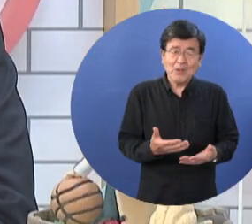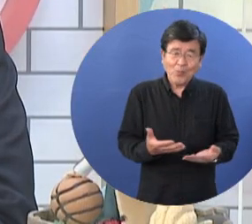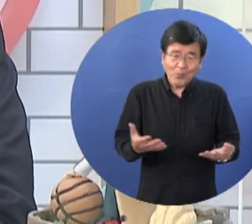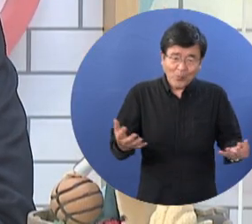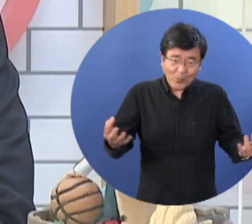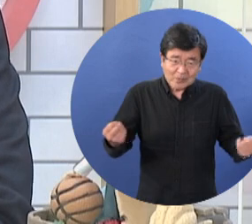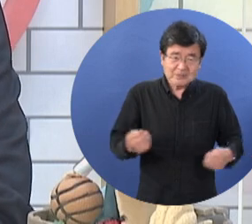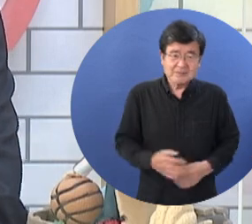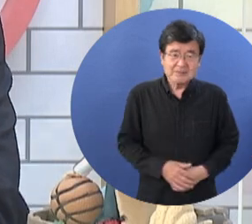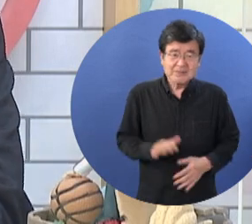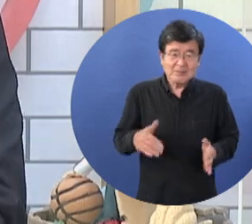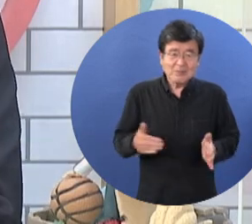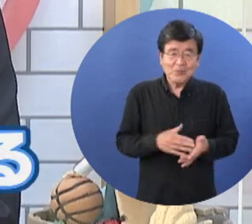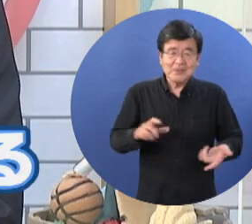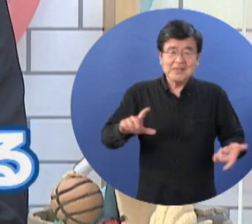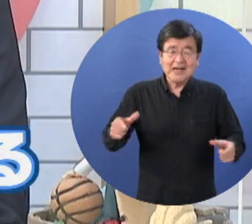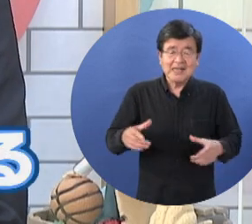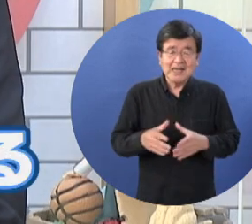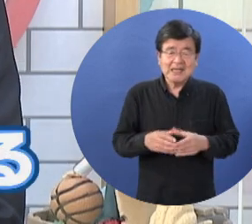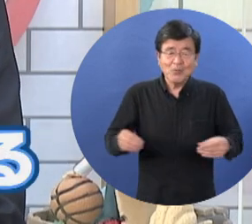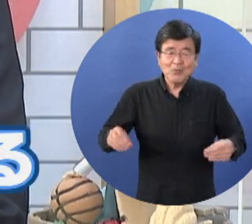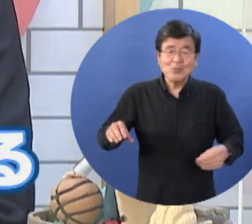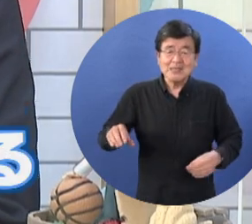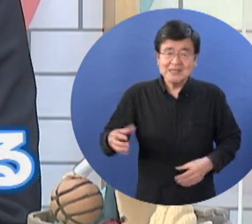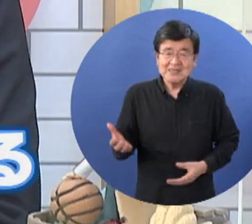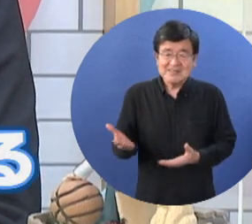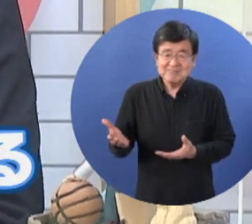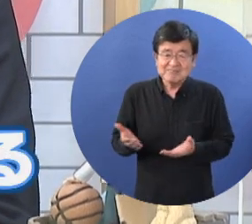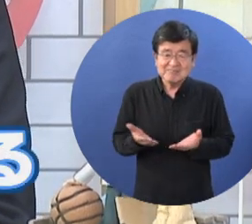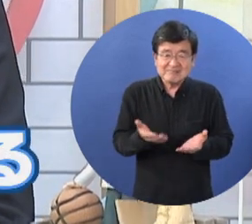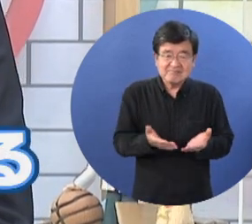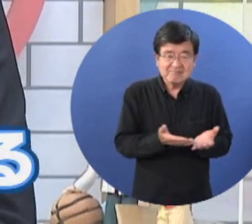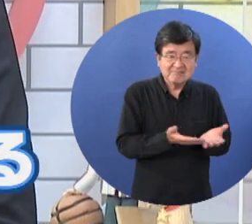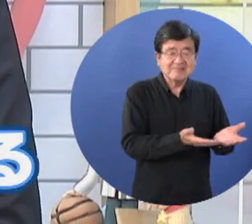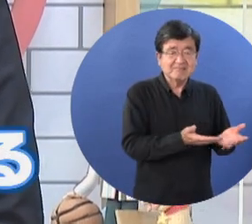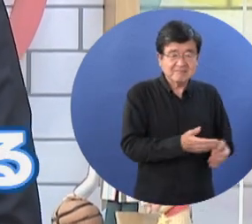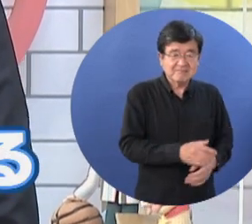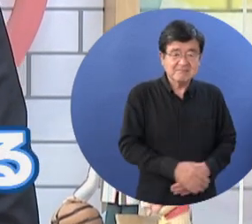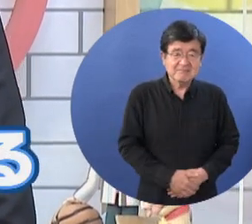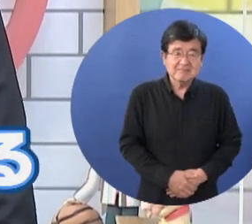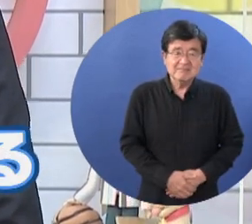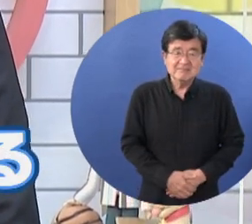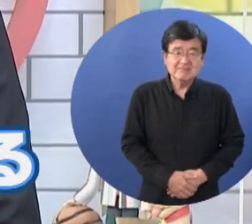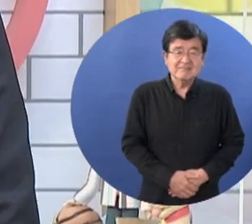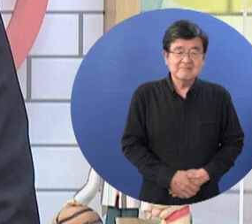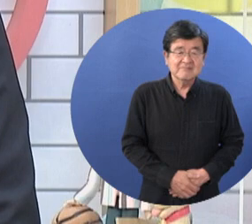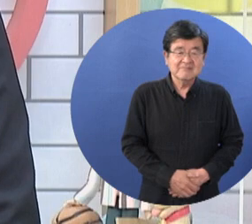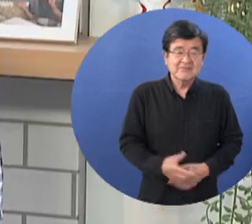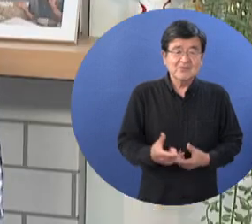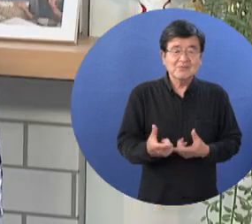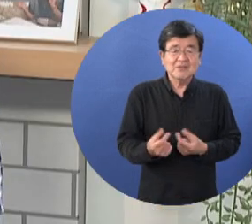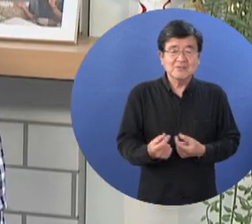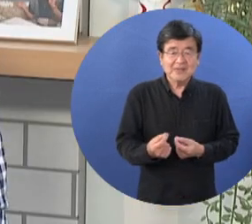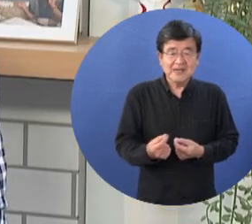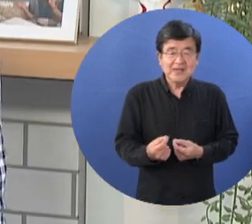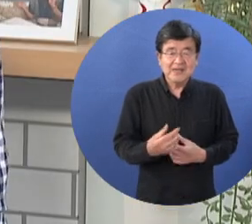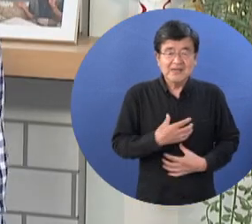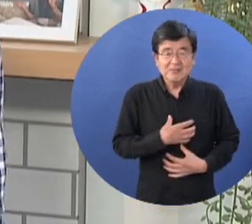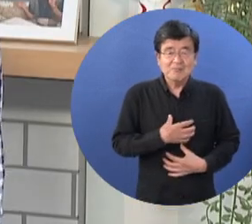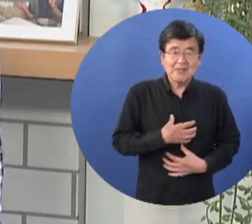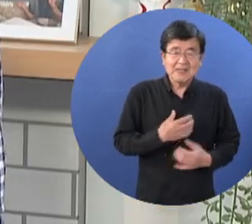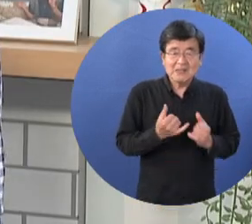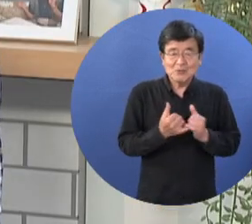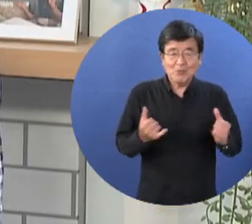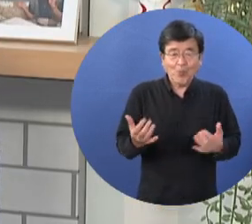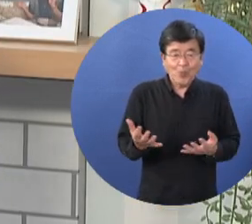にも明らかに、しかも、前までと違って、いろんなところで起きてる。 そうですよね、はいはい、細かくね、うん、まあ、心配